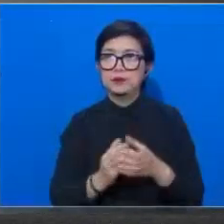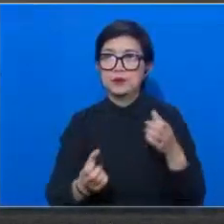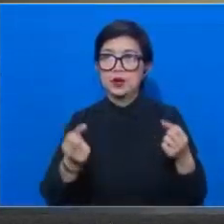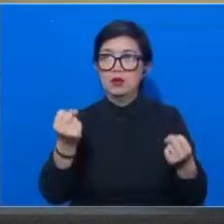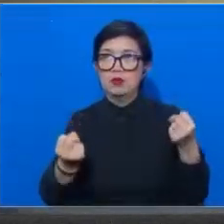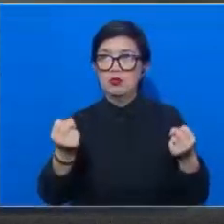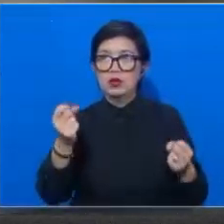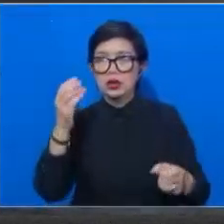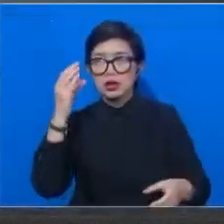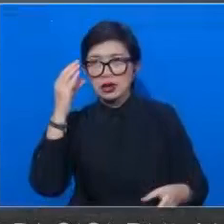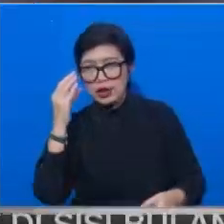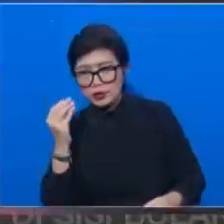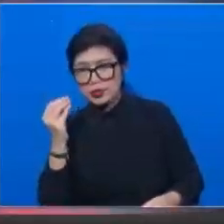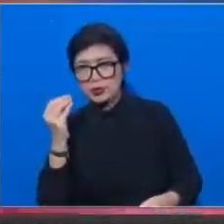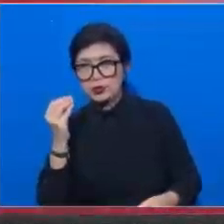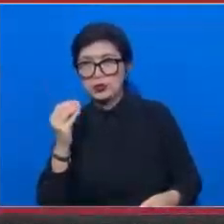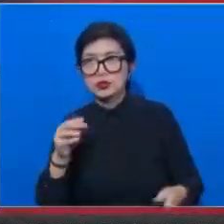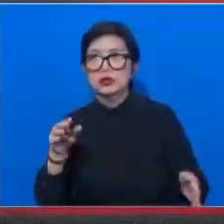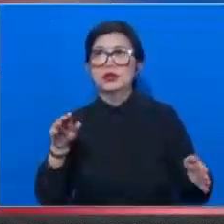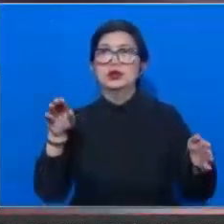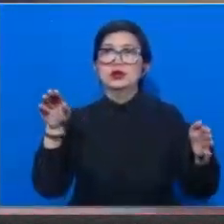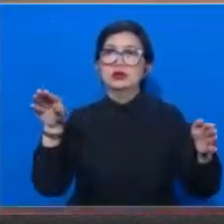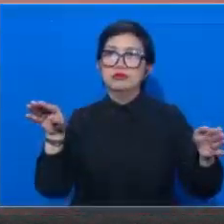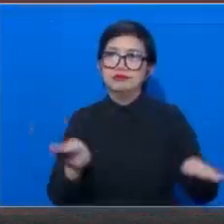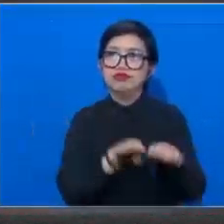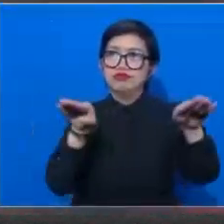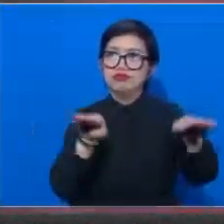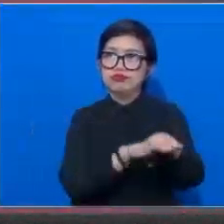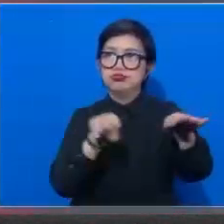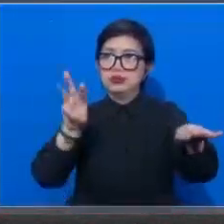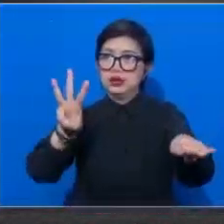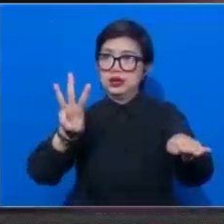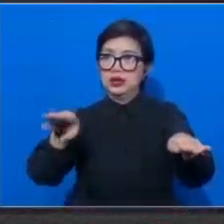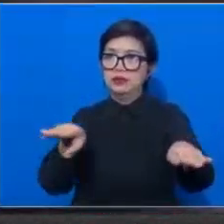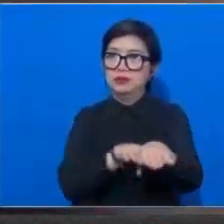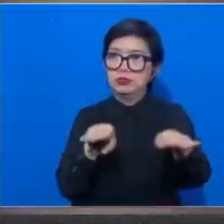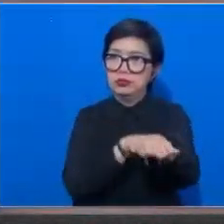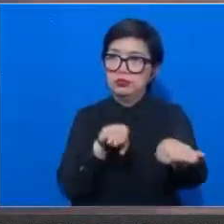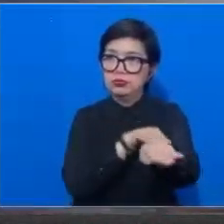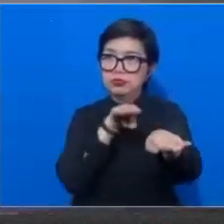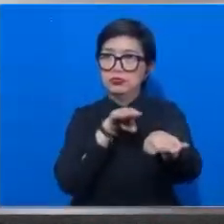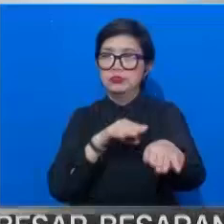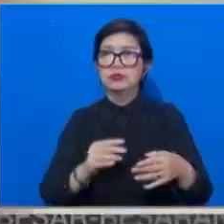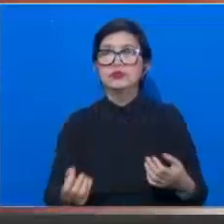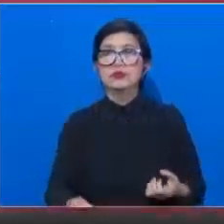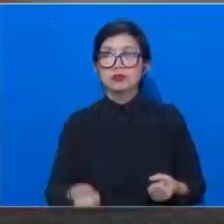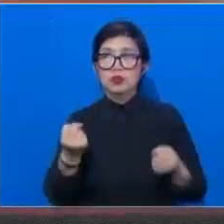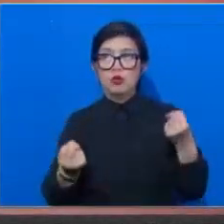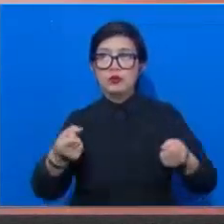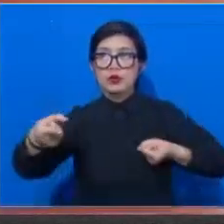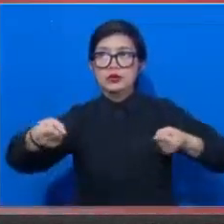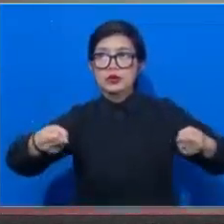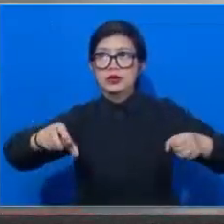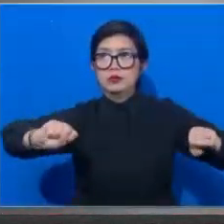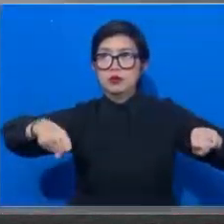mengantuk, kecelakaan beruntun terjadi pada Sabtu siang. 3 kendaraan yang terlibat kecelakaan adalah sebuah mobil, truk, dan sepeda